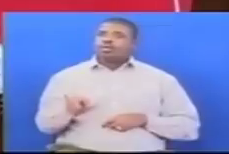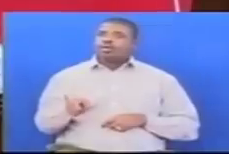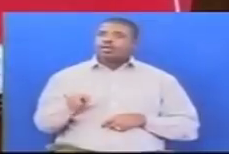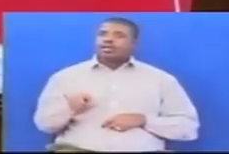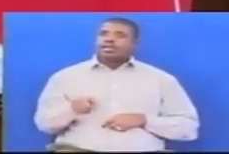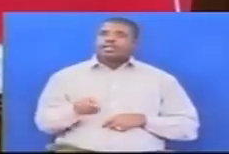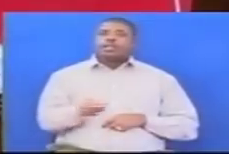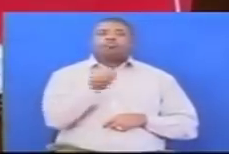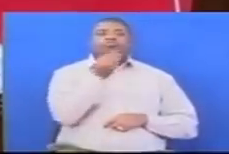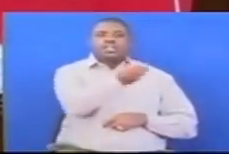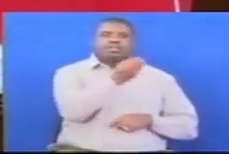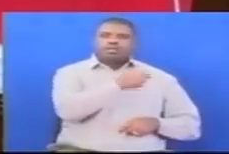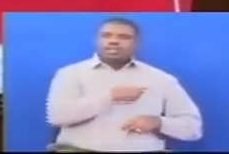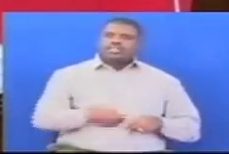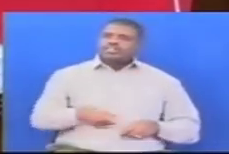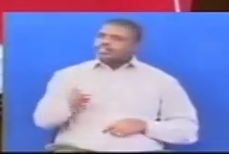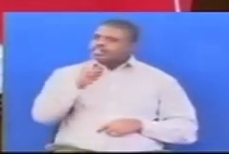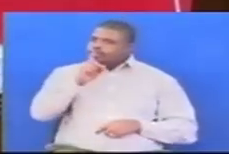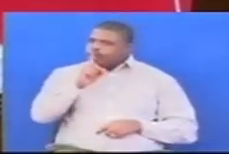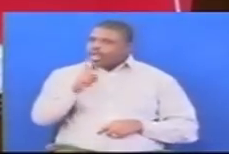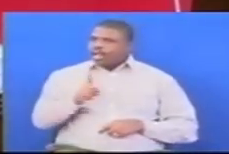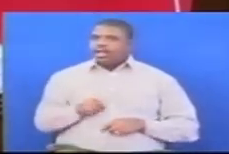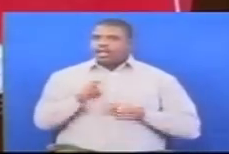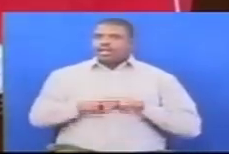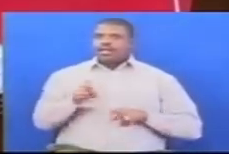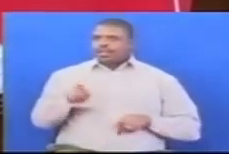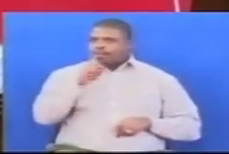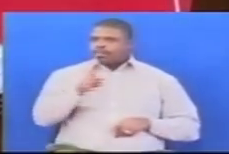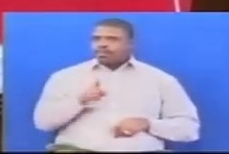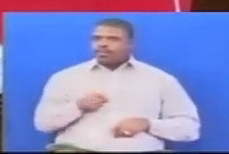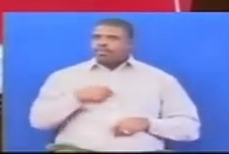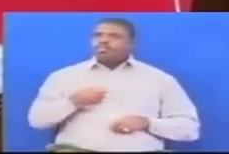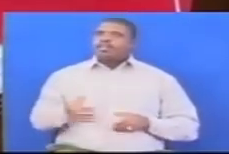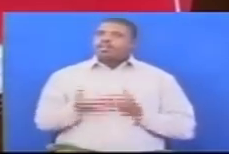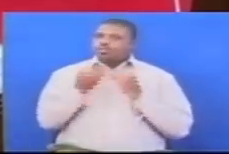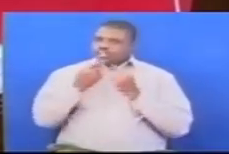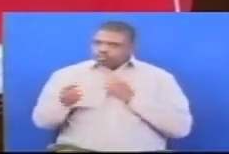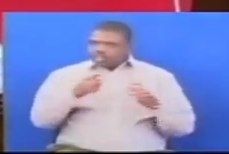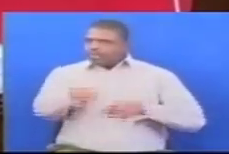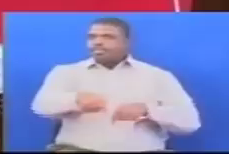kwa rais wewe, nyamaza kimya. Akanyamaza kimya. Naweza kumtaja mimi.